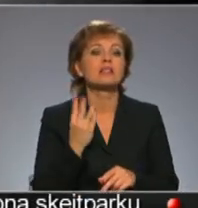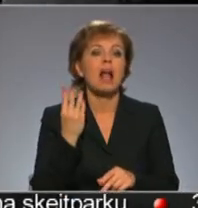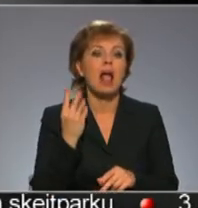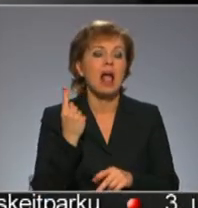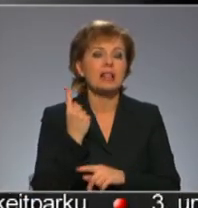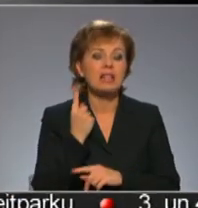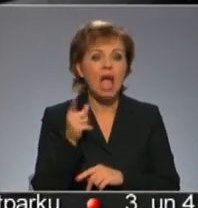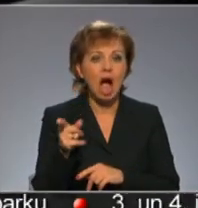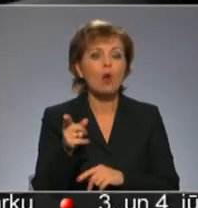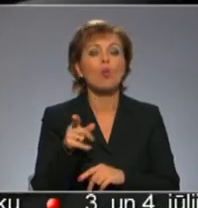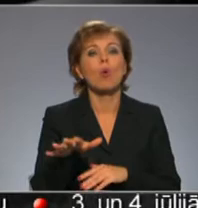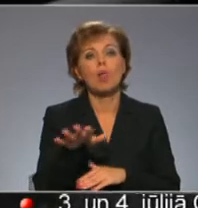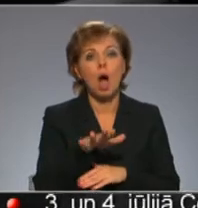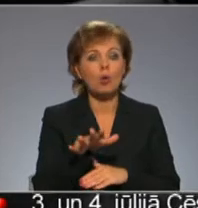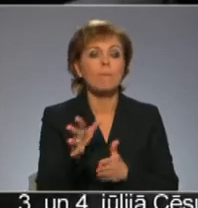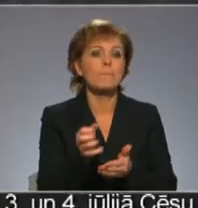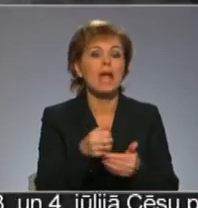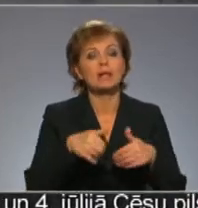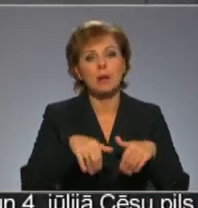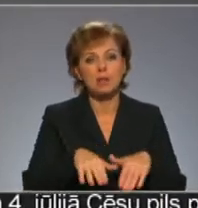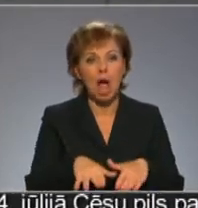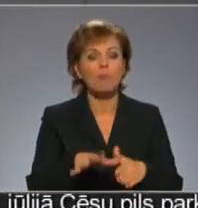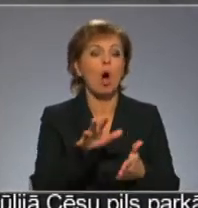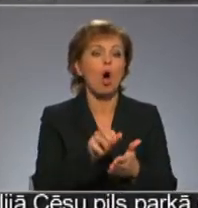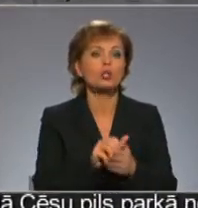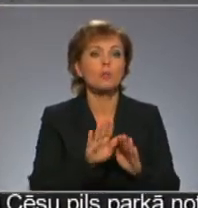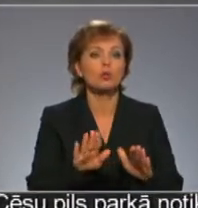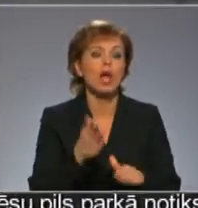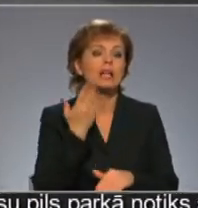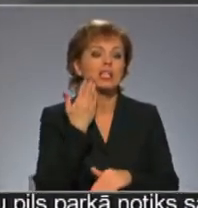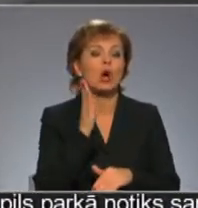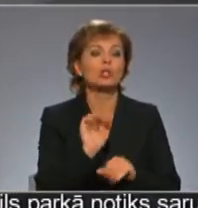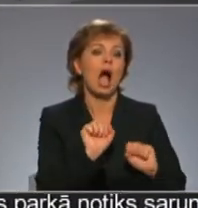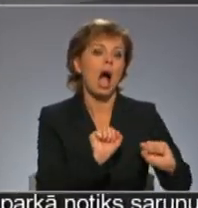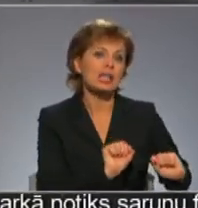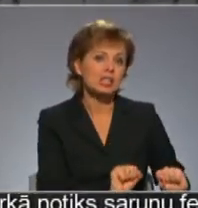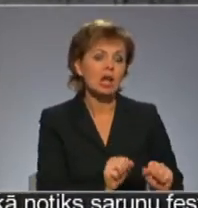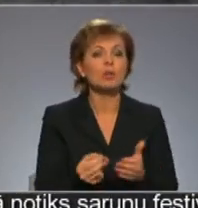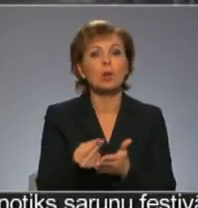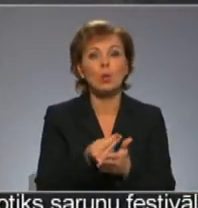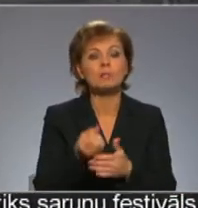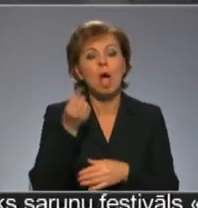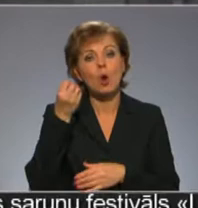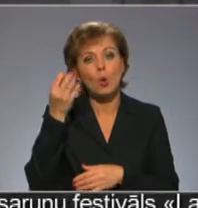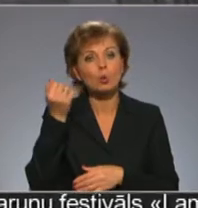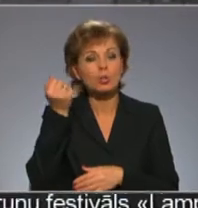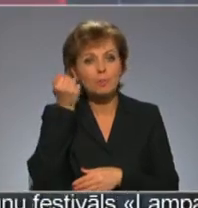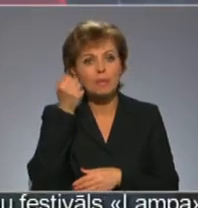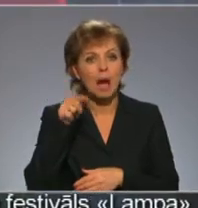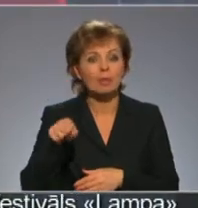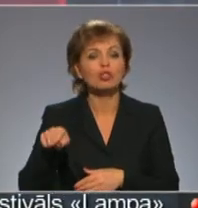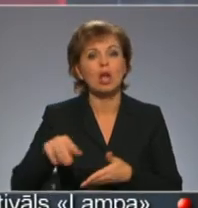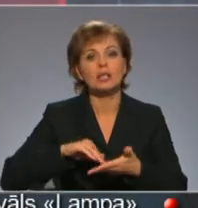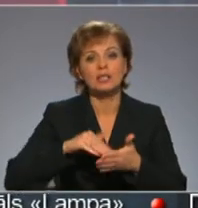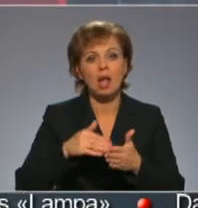Dacei Melnvārdei pieņemt rīkojumu par okupācijas muzeja atzīšanu par aizsargājumu valsts nozīmes arhitektūras un kultūras piemenekli, cerot, ka šāds